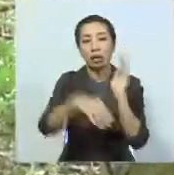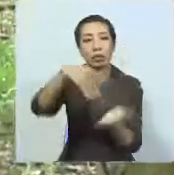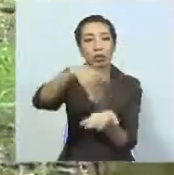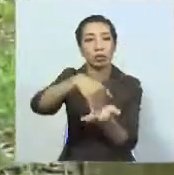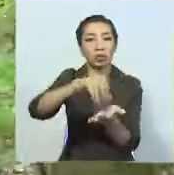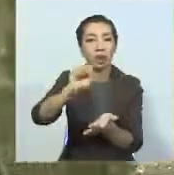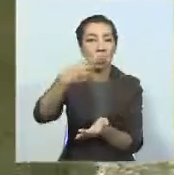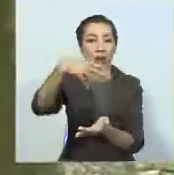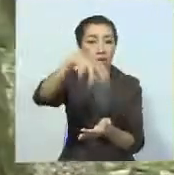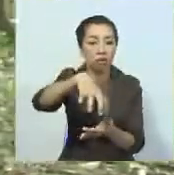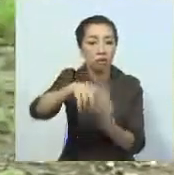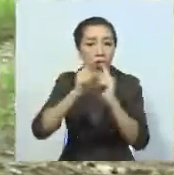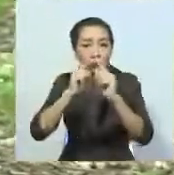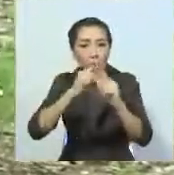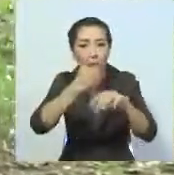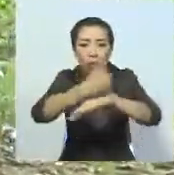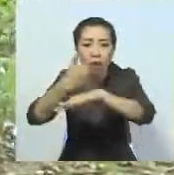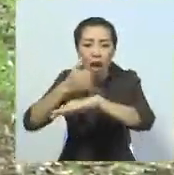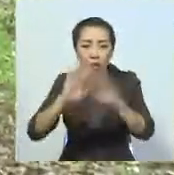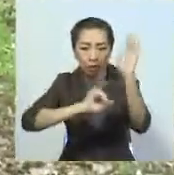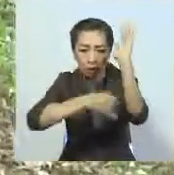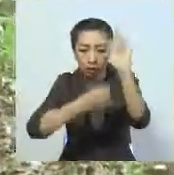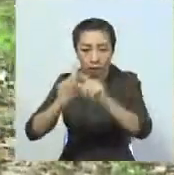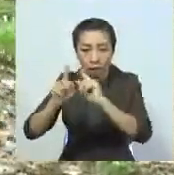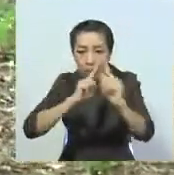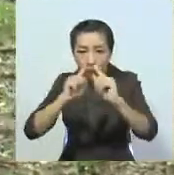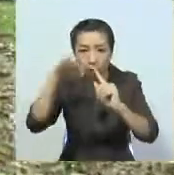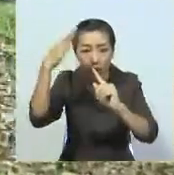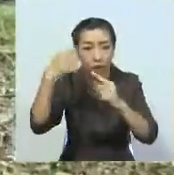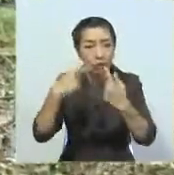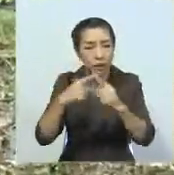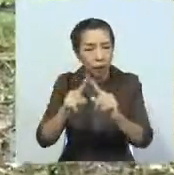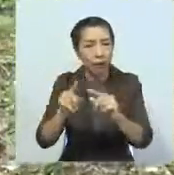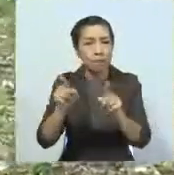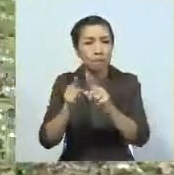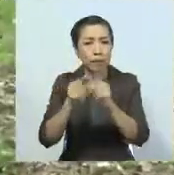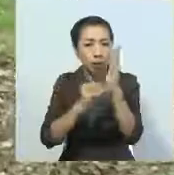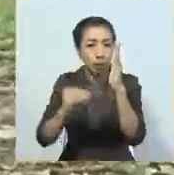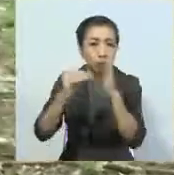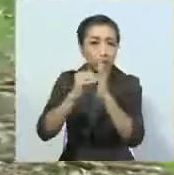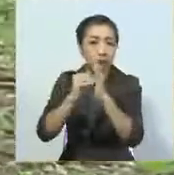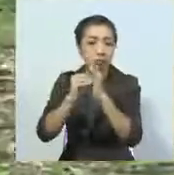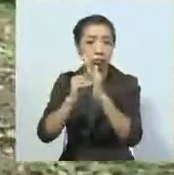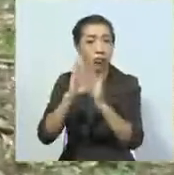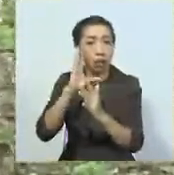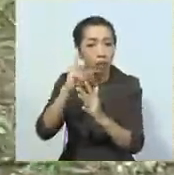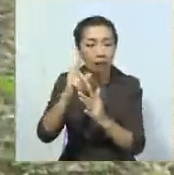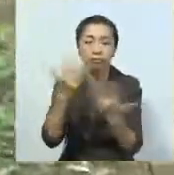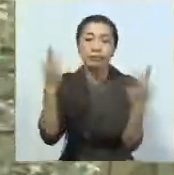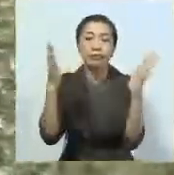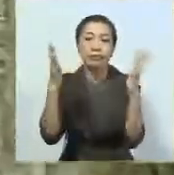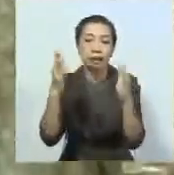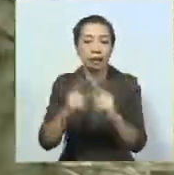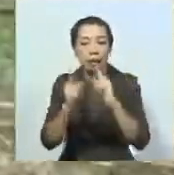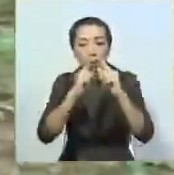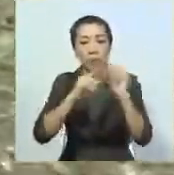เพื่อที่จะไปพูดคุยกันระหว่างแกนนำของแต่ละจังหวัดยังไม่มีกำหนดการว่าจะเดินทางมายังกรุงเทพมหานครแต่อย่าง